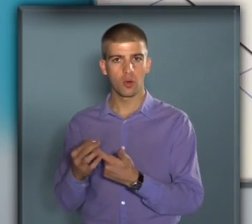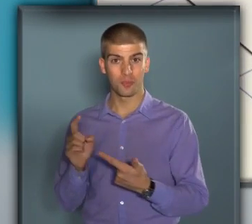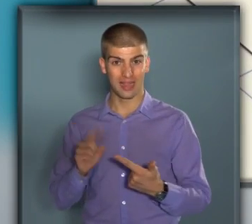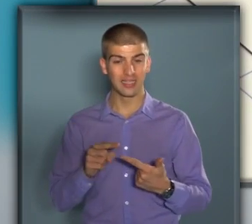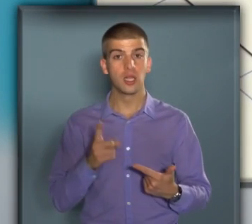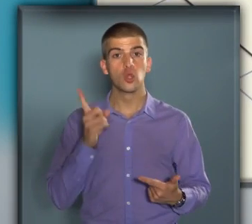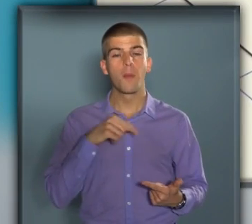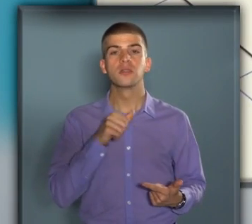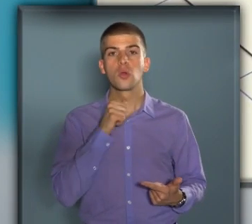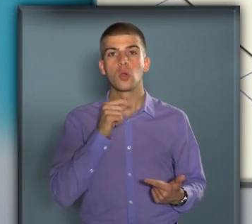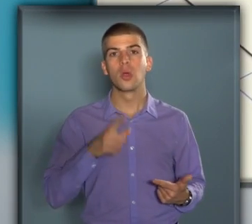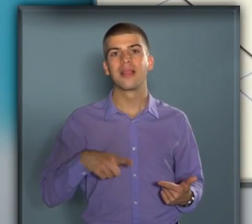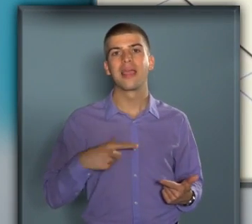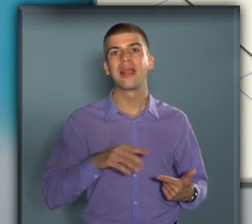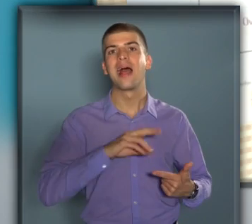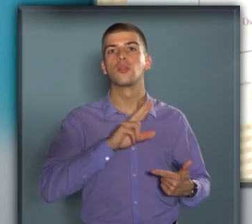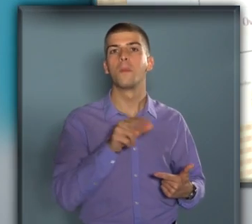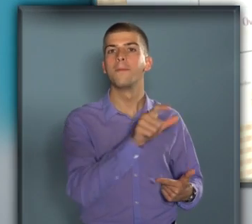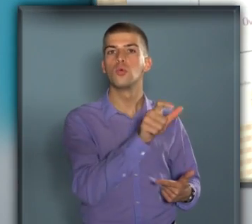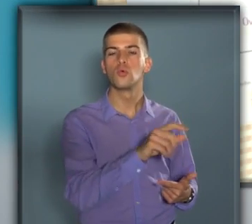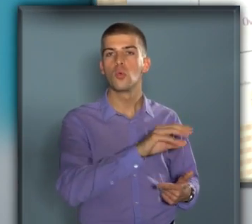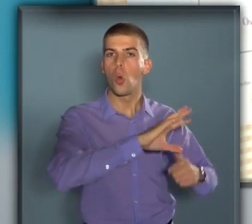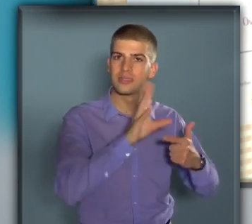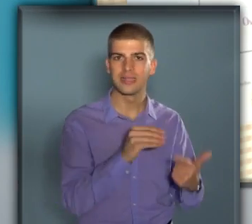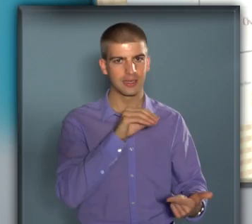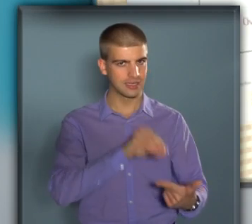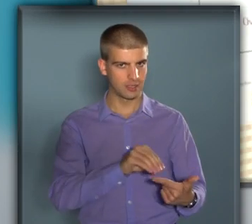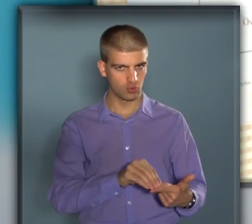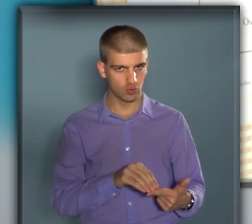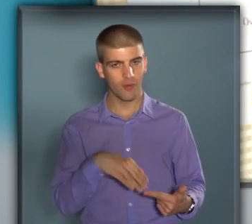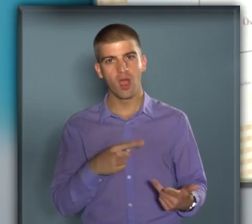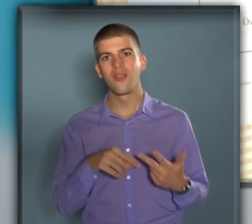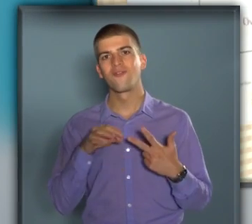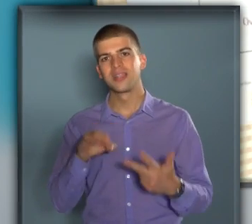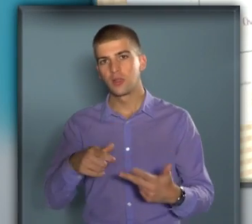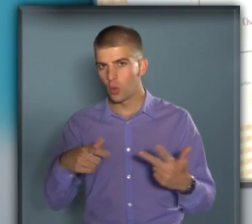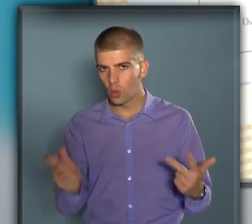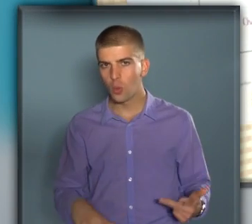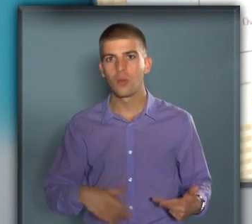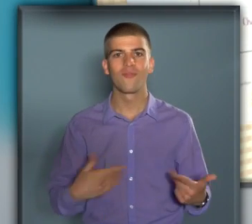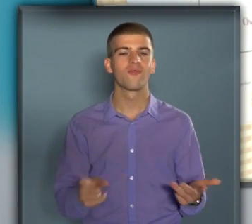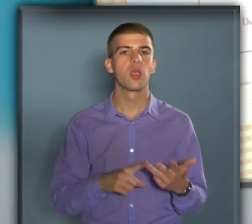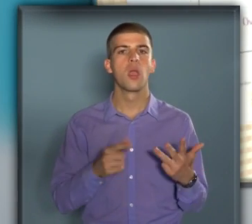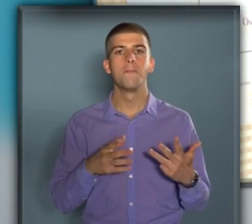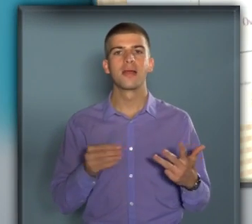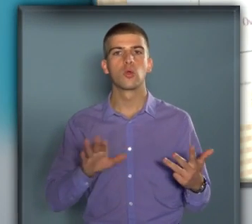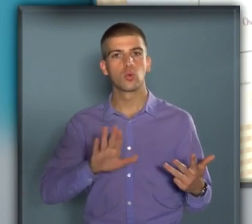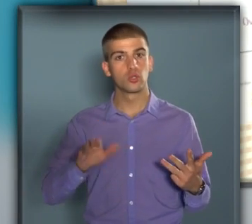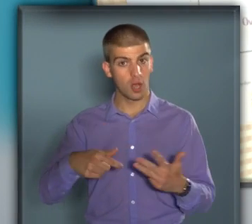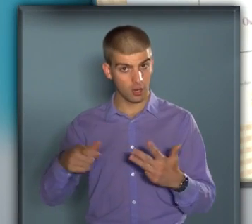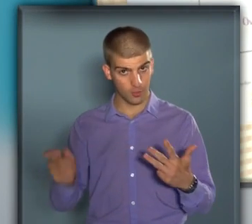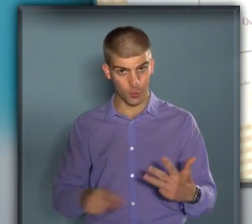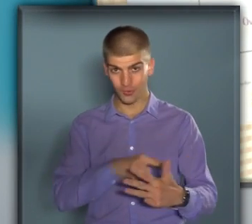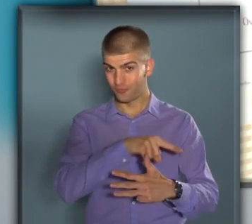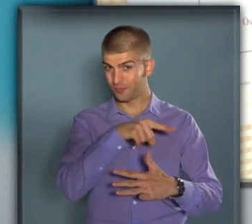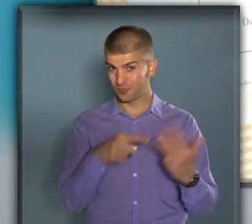Gordonnak, a szerzőnek az életmű összegző könyve volt, vagy a vezetők könyvét, vagy a pedagógusoknak szóló könyvet, ezt úgy